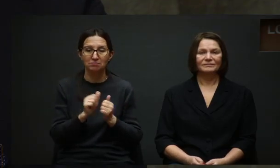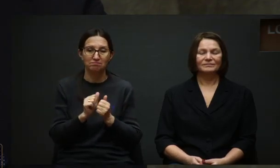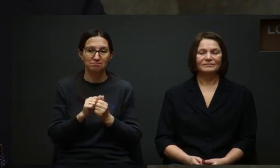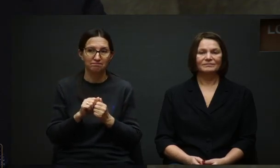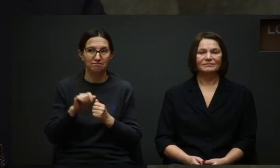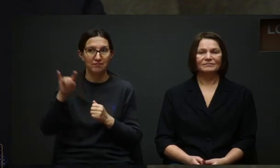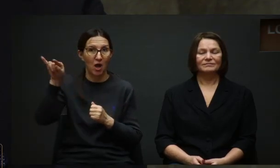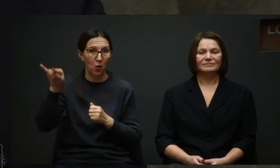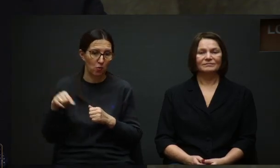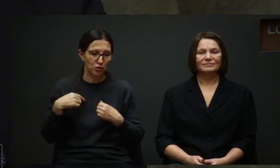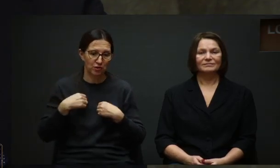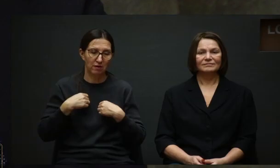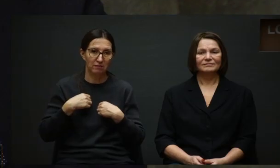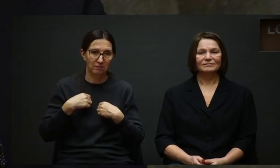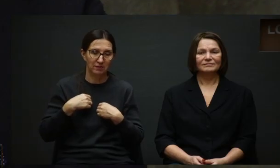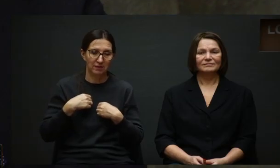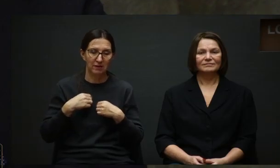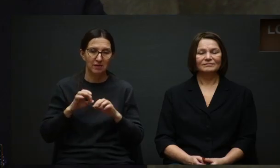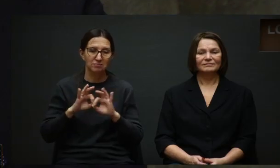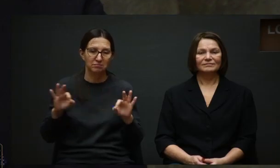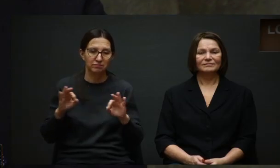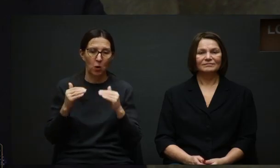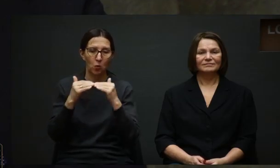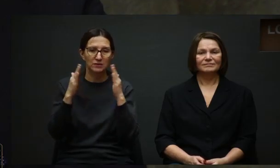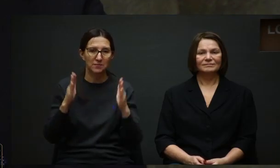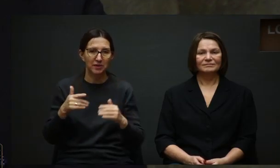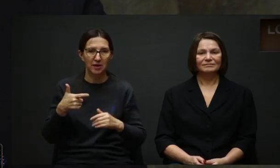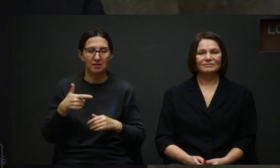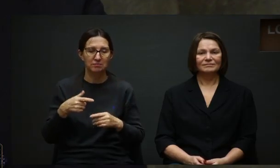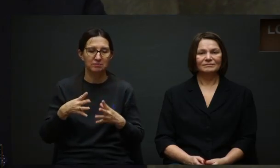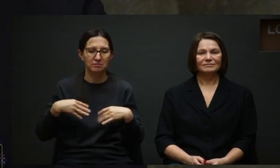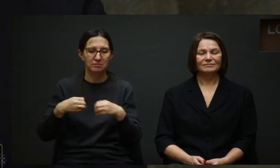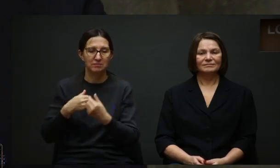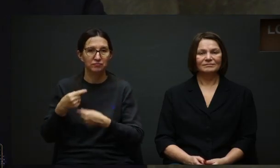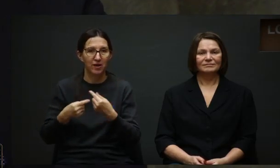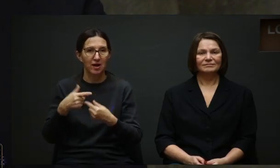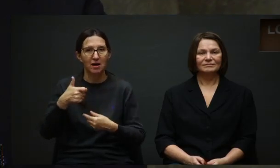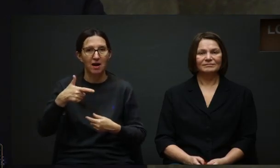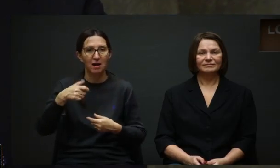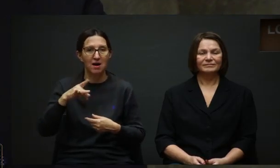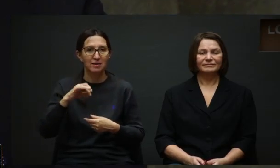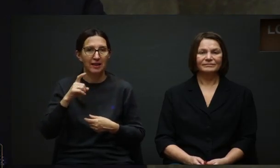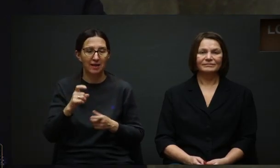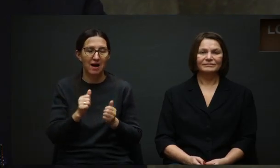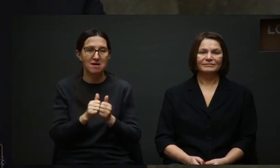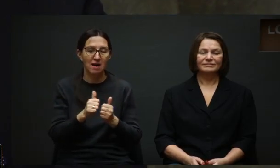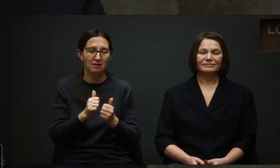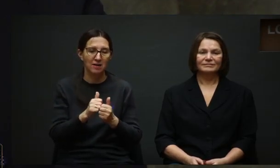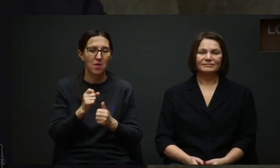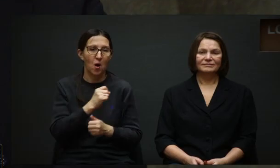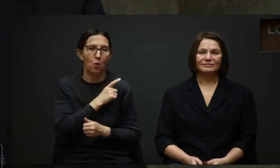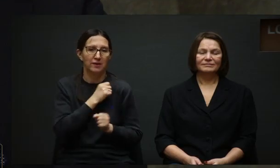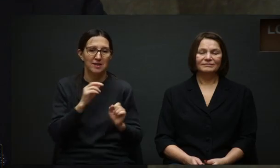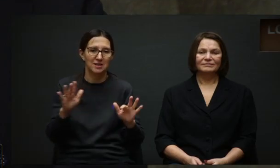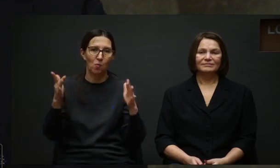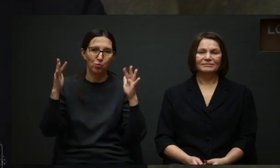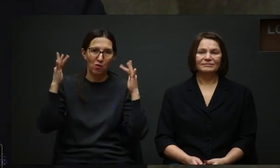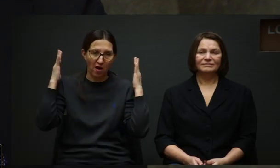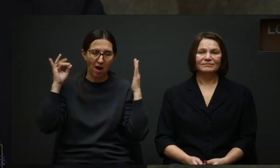окошка замечательного особняка Гагариных рядышком с Одесским бульваром и с оперным